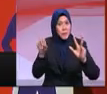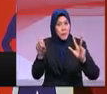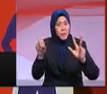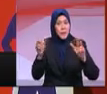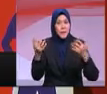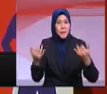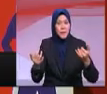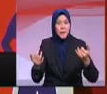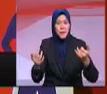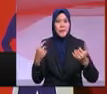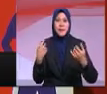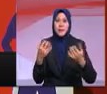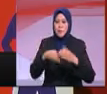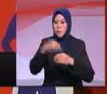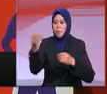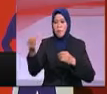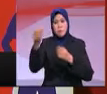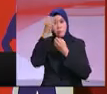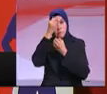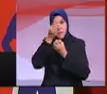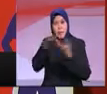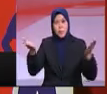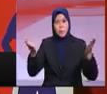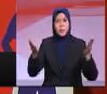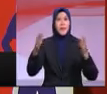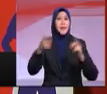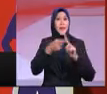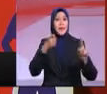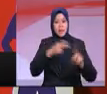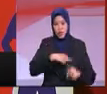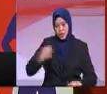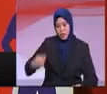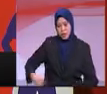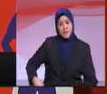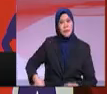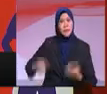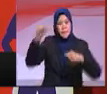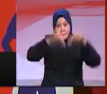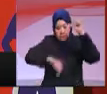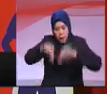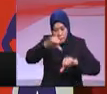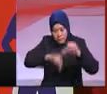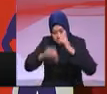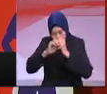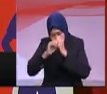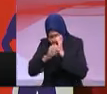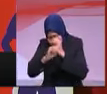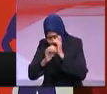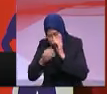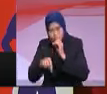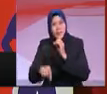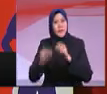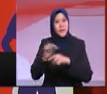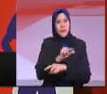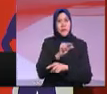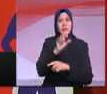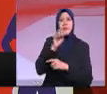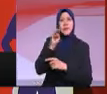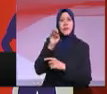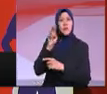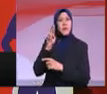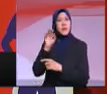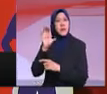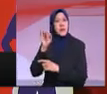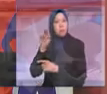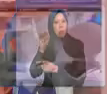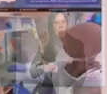genomic sequence yang telah dikeluarkan, dimaklumkan oleh negara China dan kita makmal IMR telah pun menggunakan genomic sequence tersebut